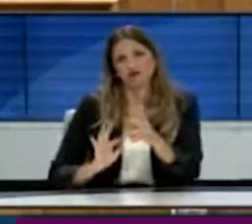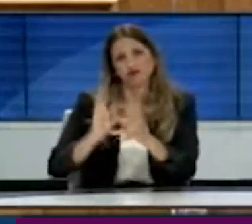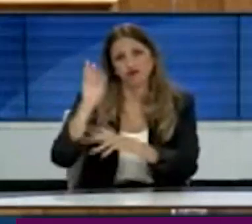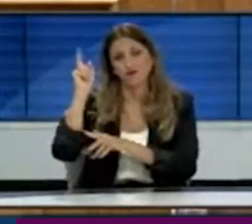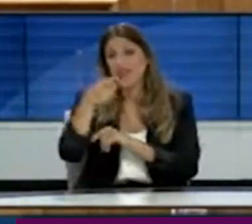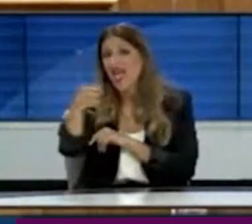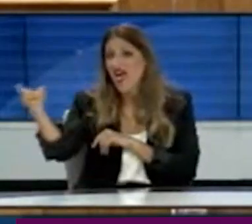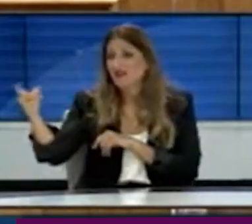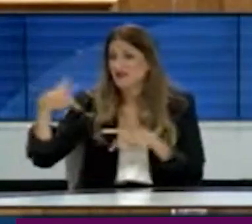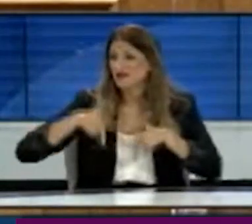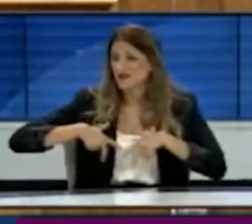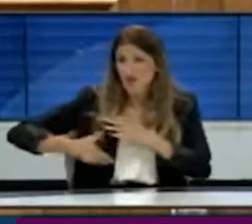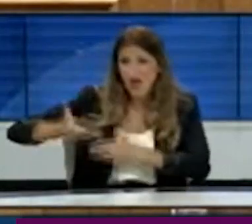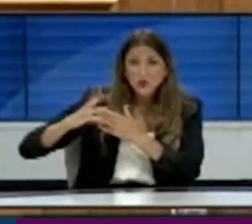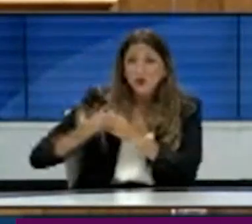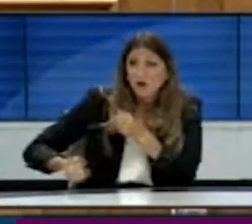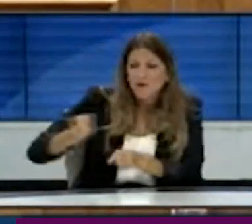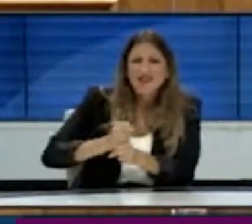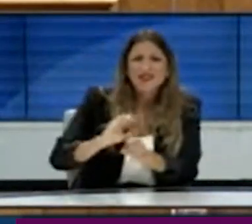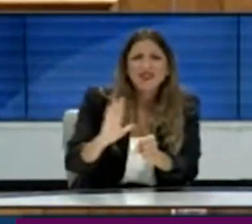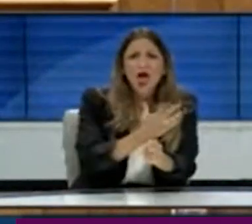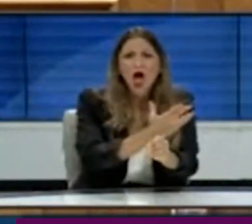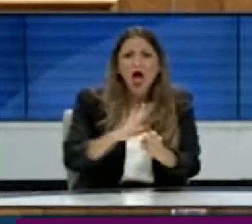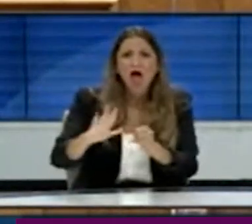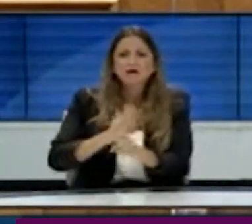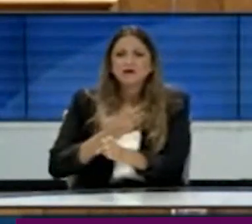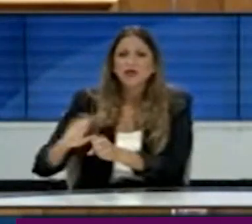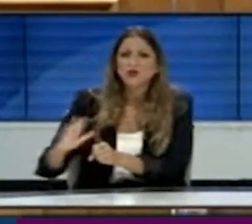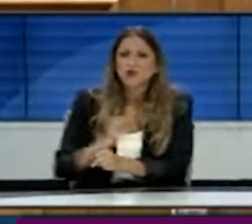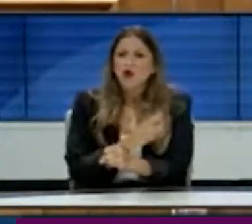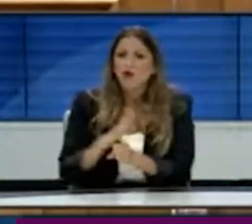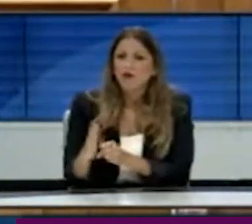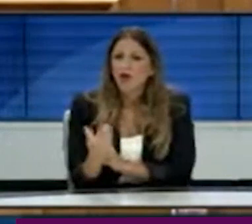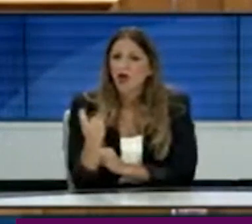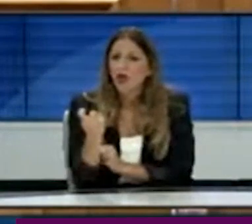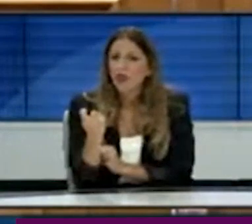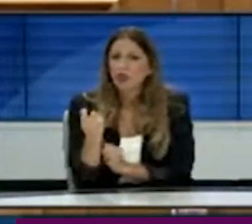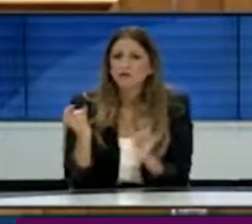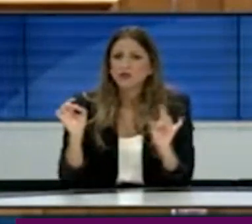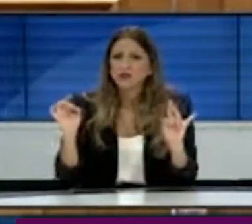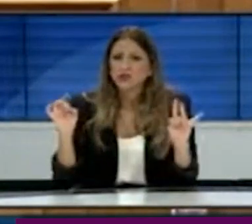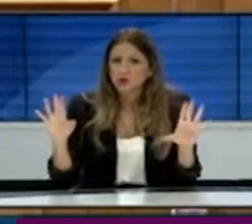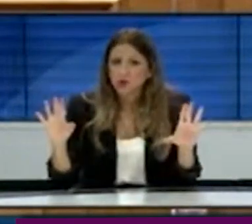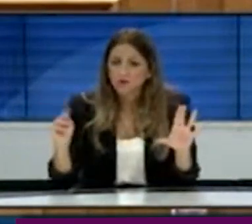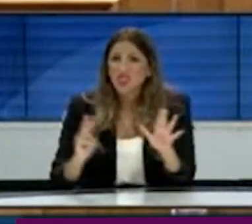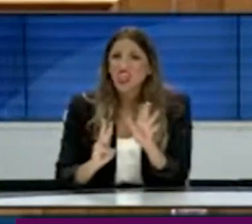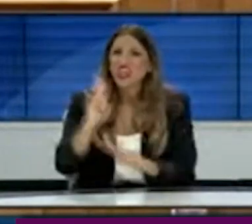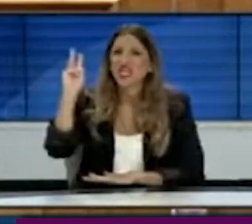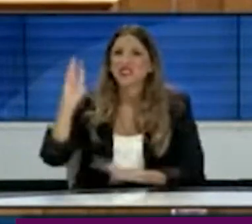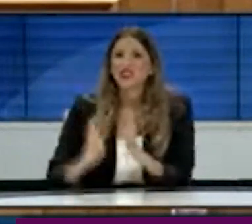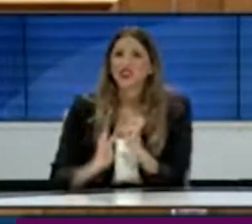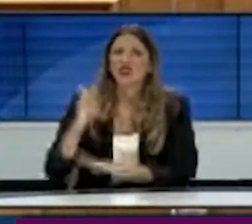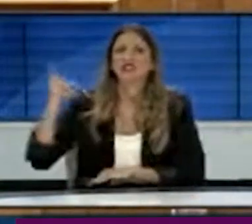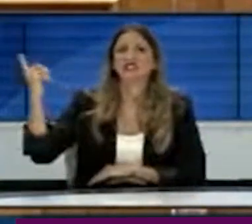που κυβερνούσατε όταν διαλύονταν τα πάντα, που ρημάξατε εκατομμύρια ζωές με την ανθρωπιστική κρίση, που καταργήσατε τότε τη 13η και